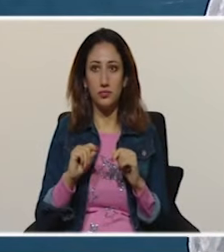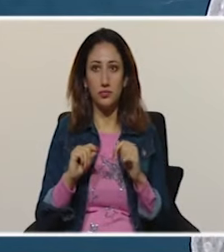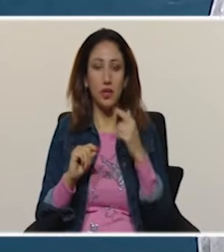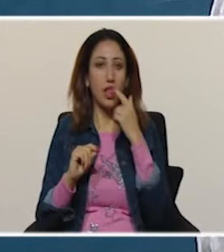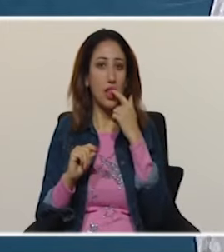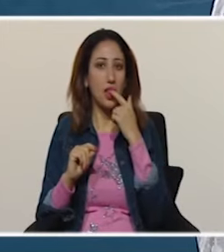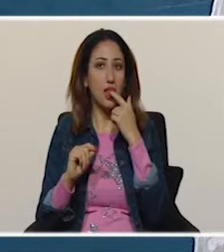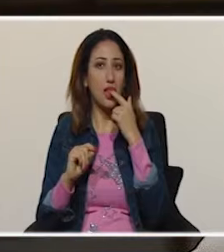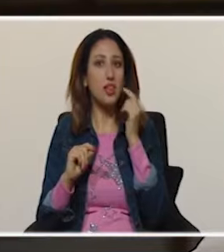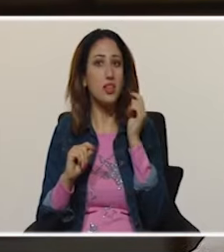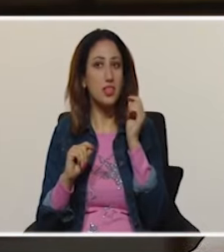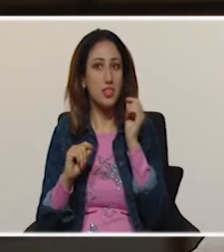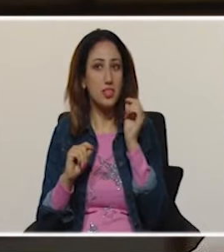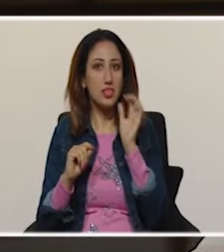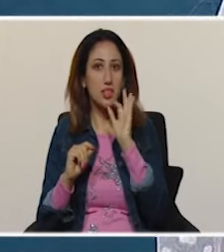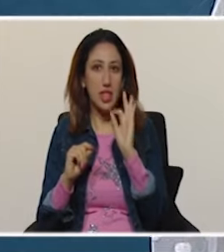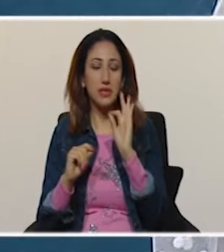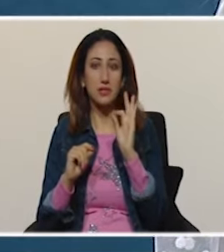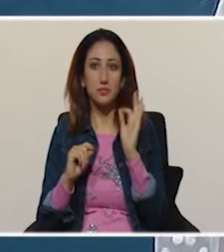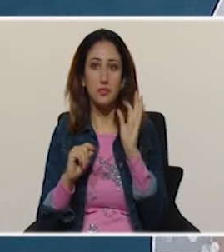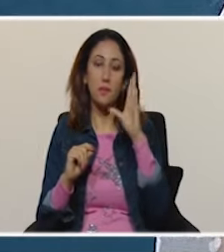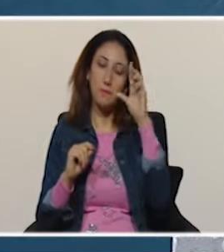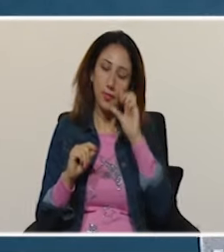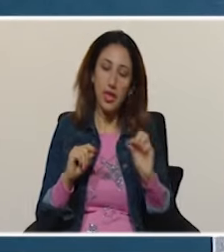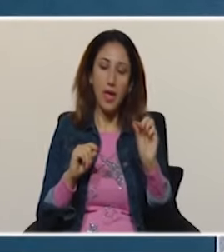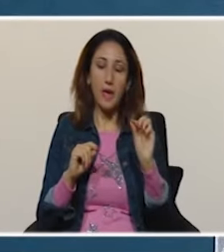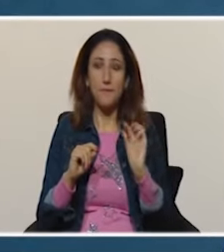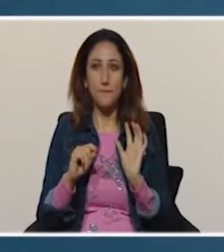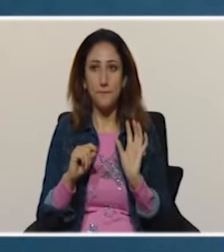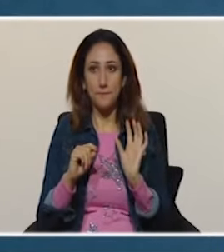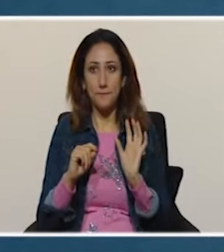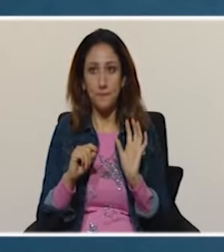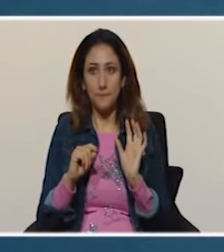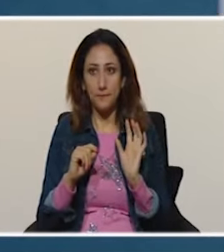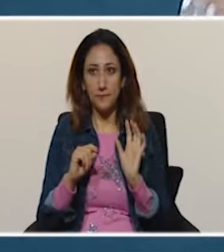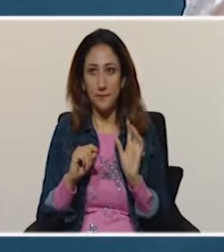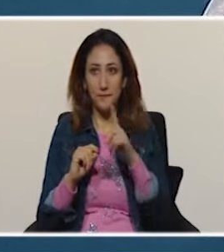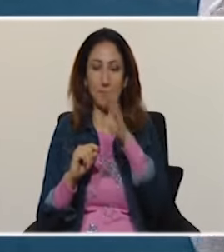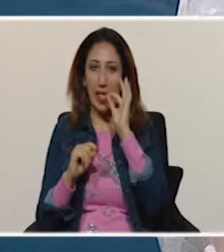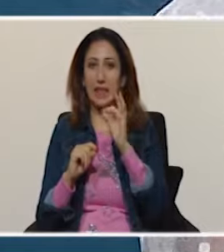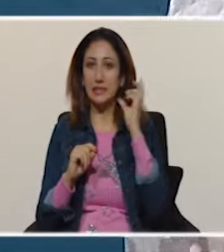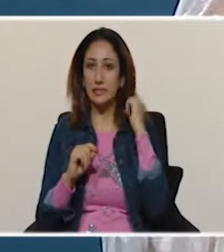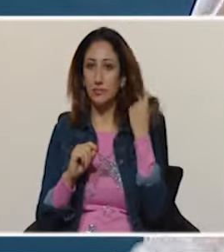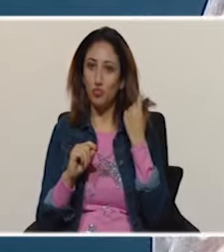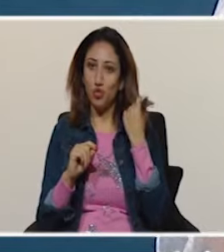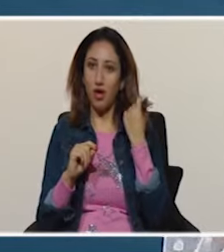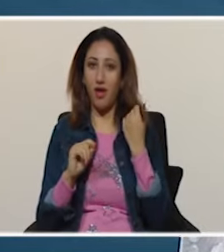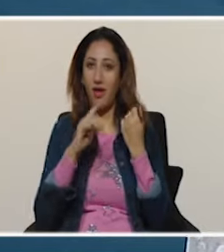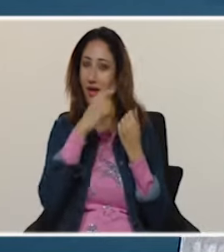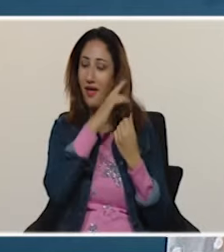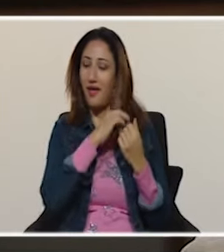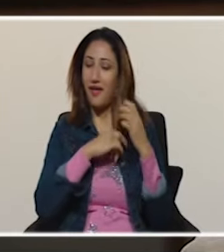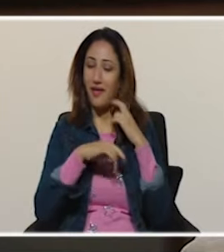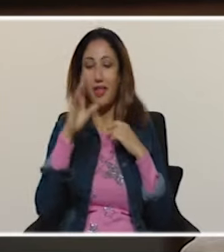اسناني وبعدين وبنام يعني بس خلي بالك دلوقتي لو حدا قلبت عليه الوجع يا دكتور